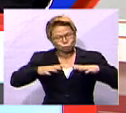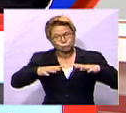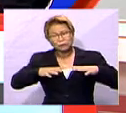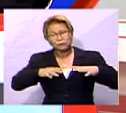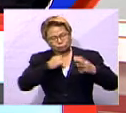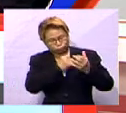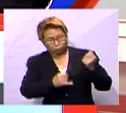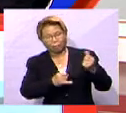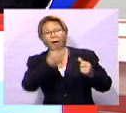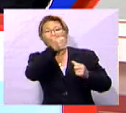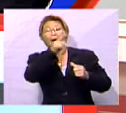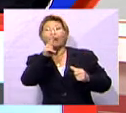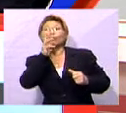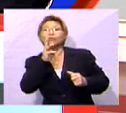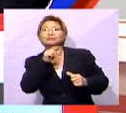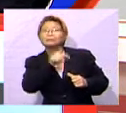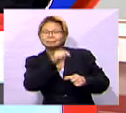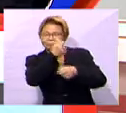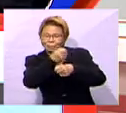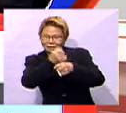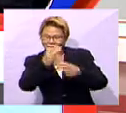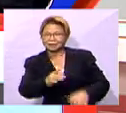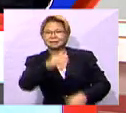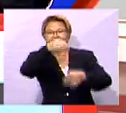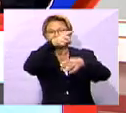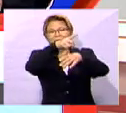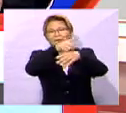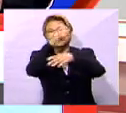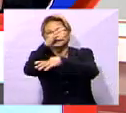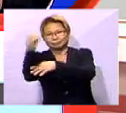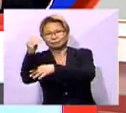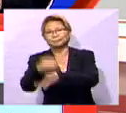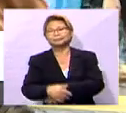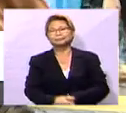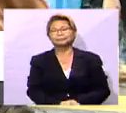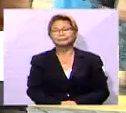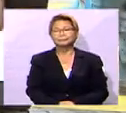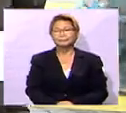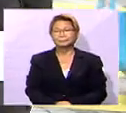berkenaan merupakan hak wanita sebagai pekerja di sesebuah syarikat.